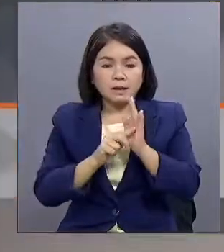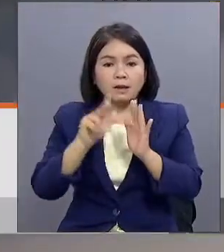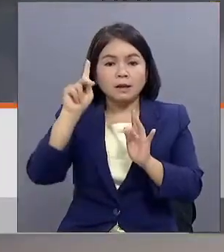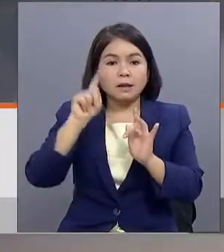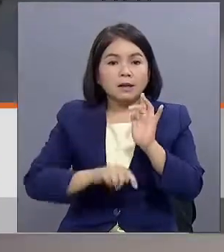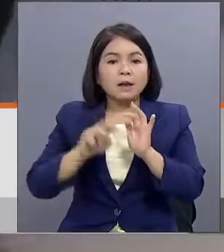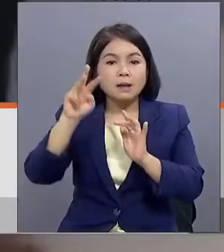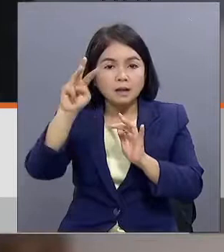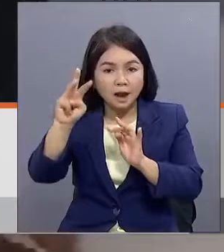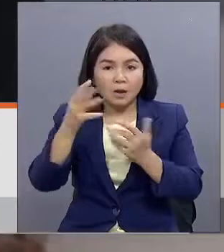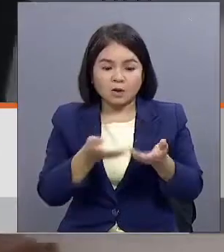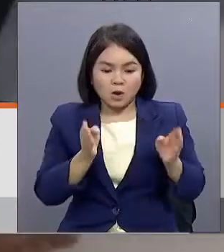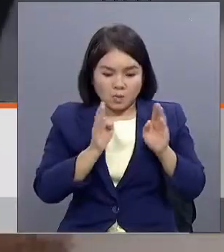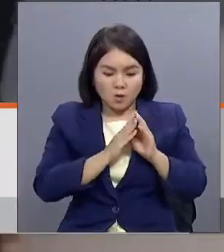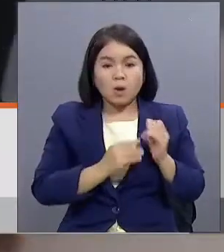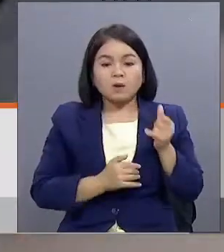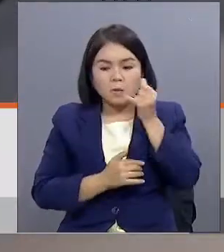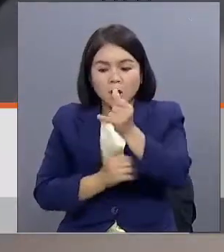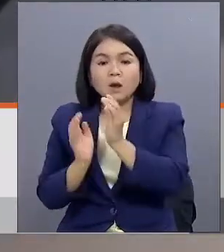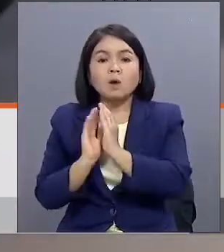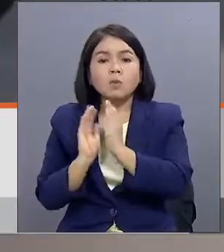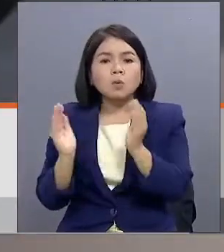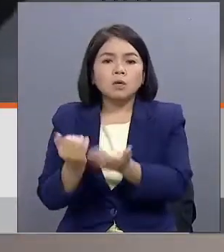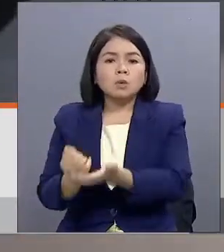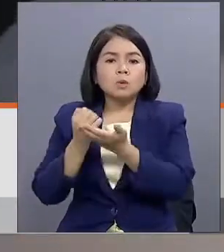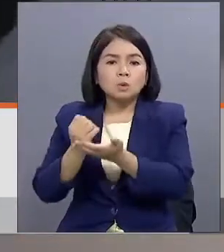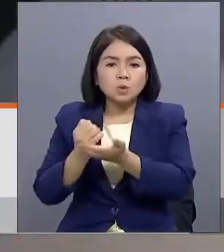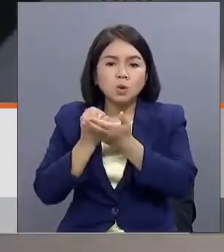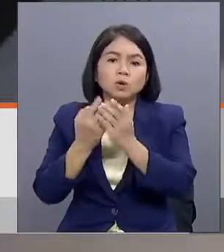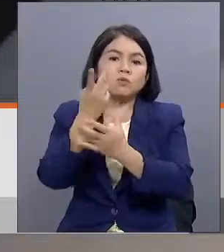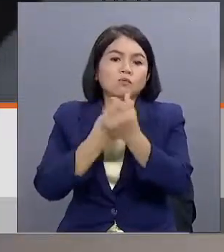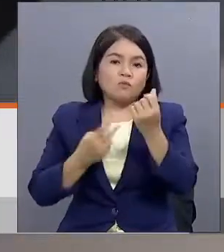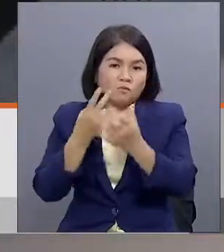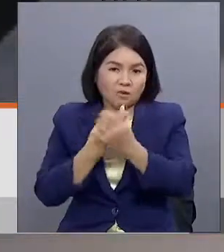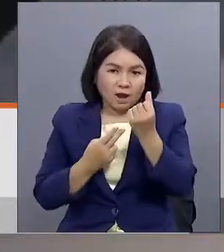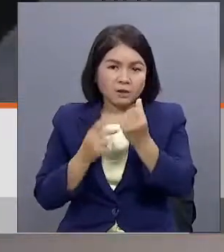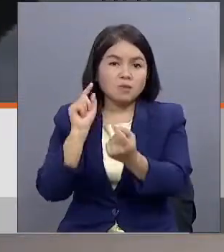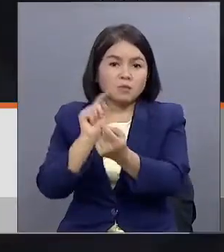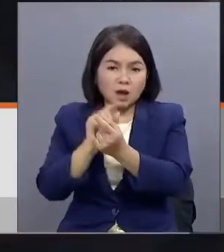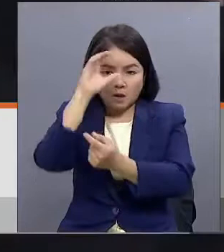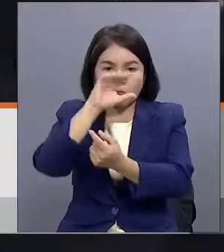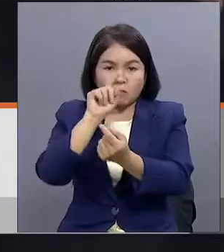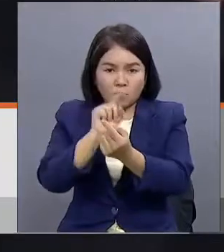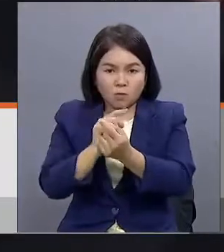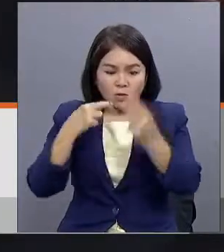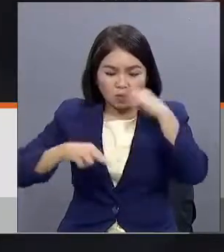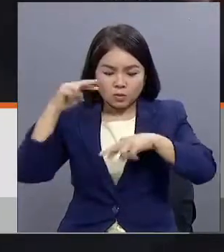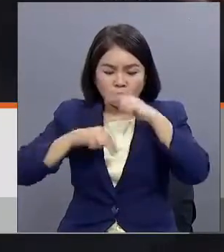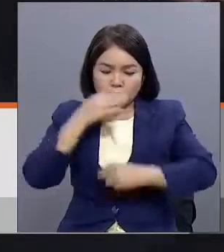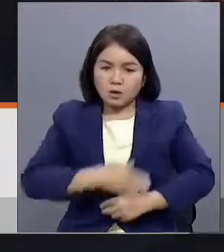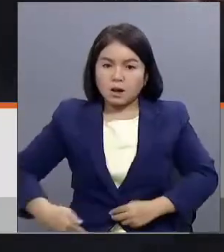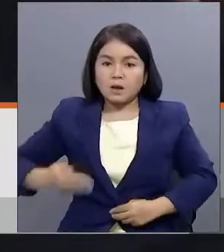อบคุณเจ้าหน้าที่ที่ให้การช่วยเหลือจนปลอดภัยค่ะโดยอาการล่าสุดของนายสิงแก้วก็ถือว่าปลอดภัยแล้วนะคะ